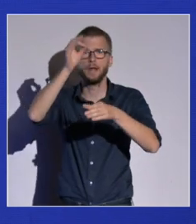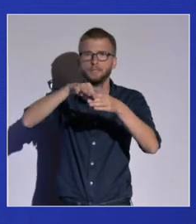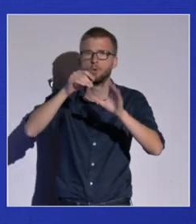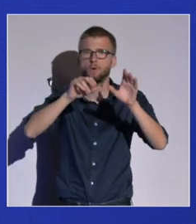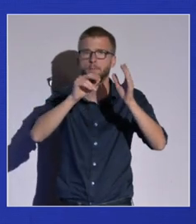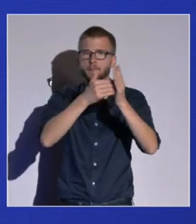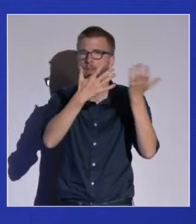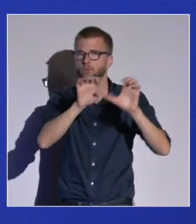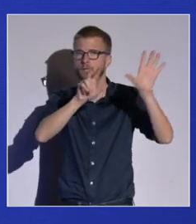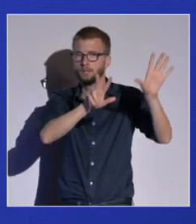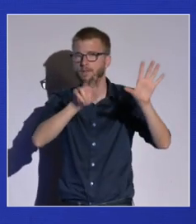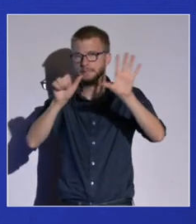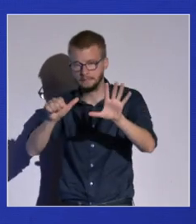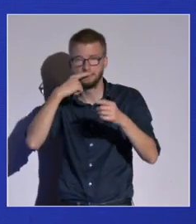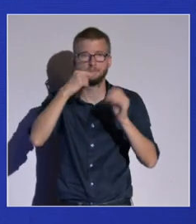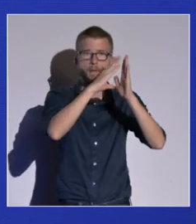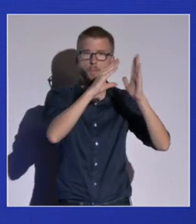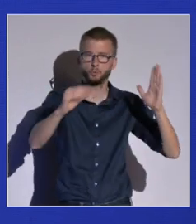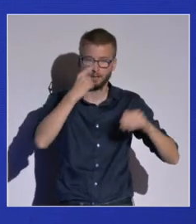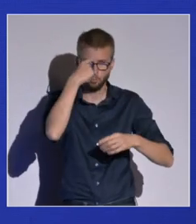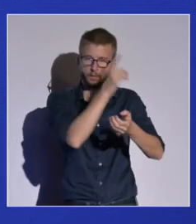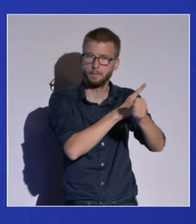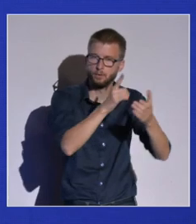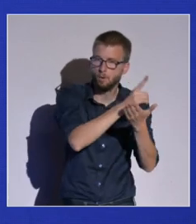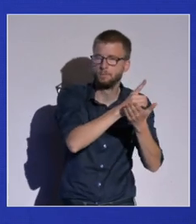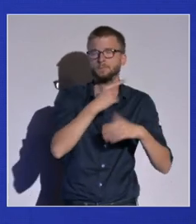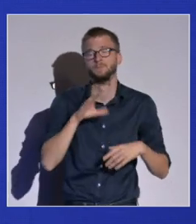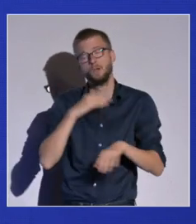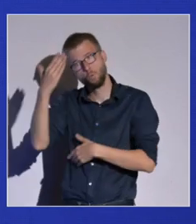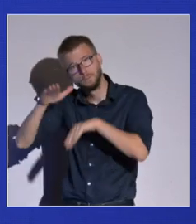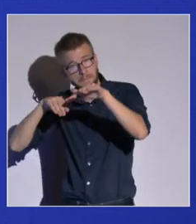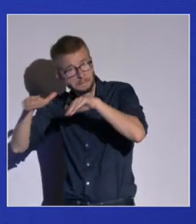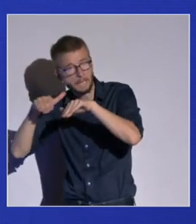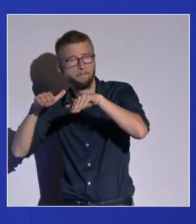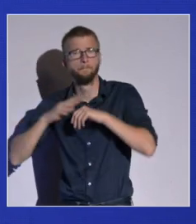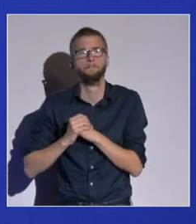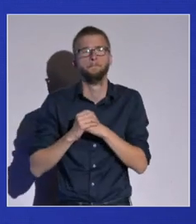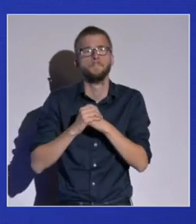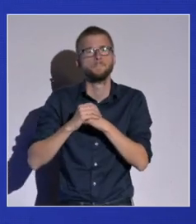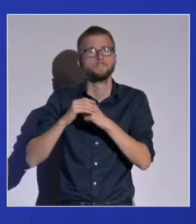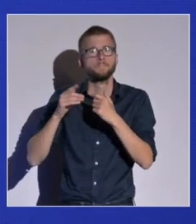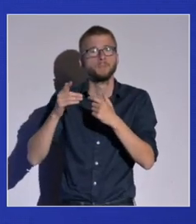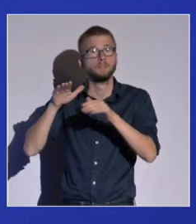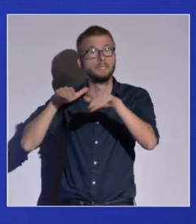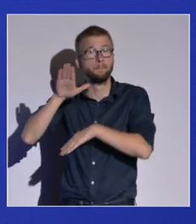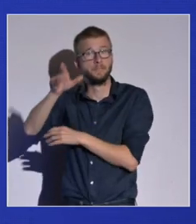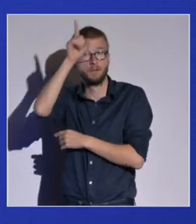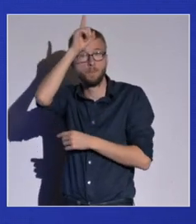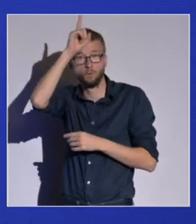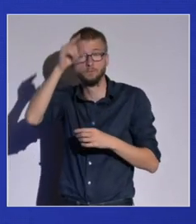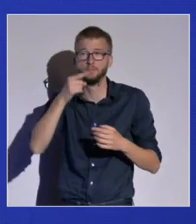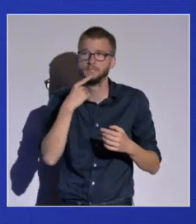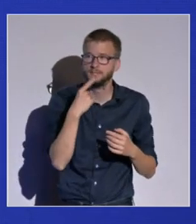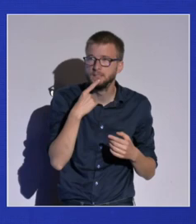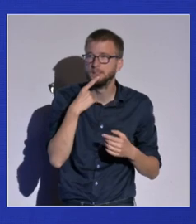la proportionnelle départementale. Et il y a un autre système tout à fait adaptable, qui est le système allemand, c'est-à-dire